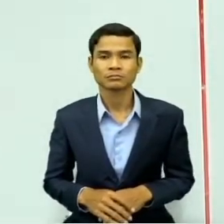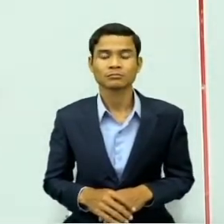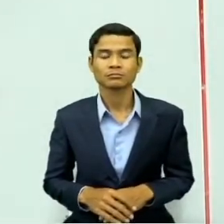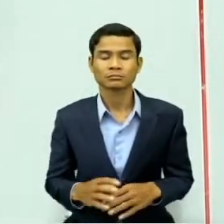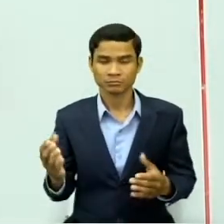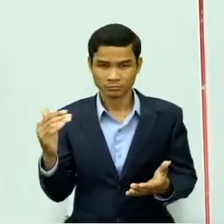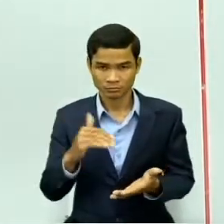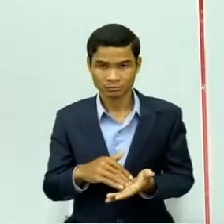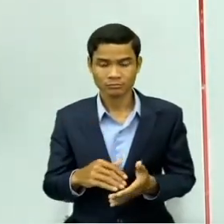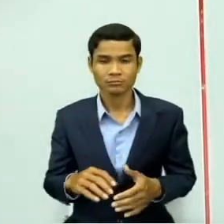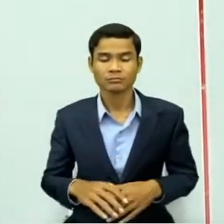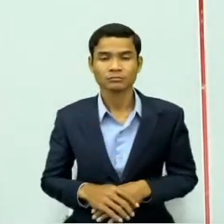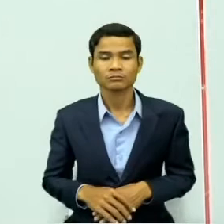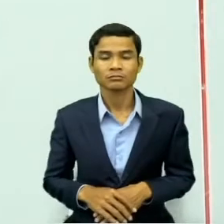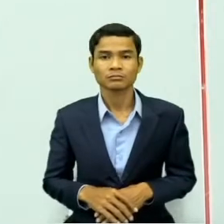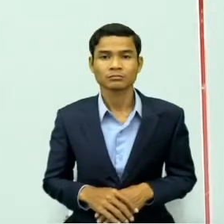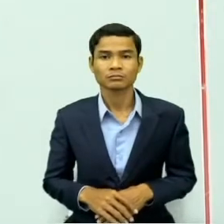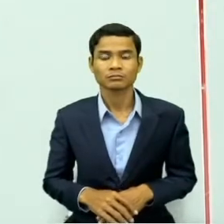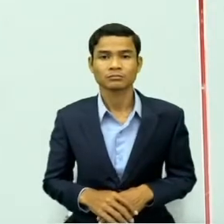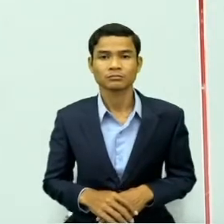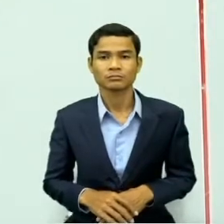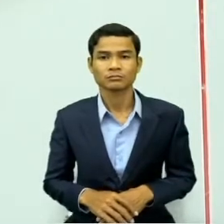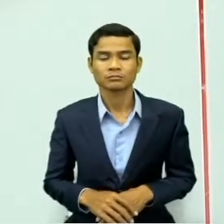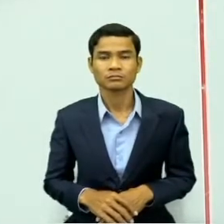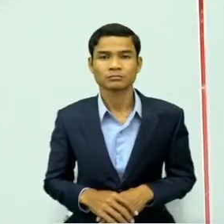Mà đang tiết.